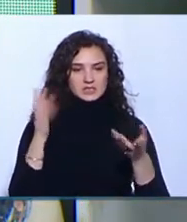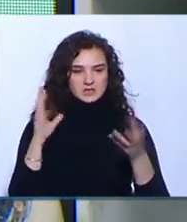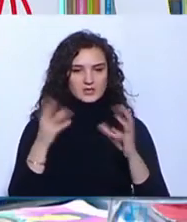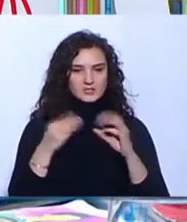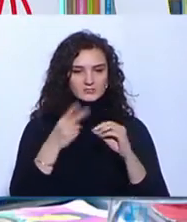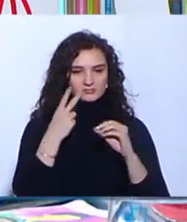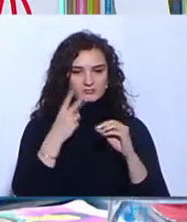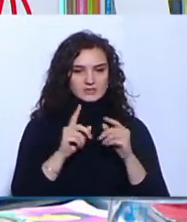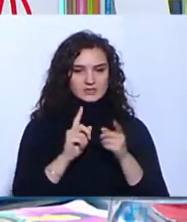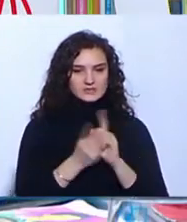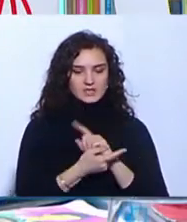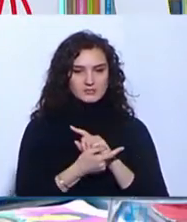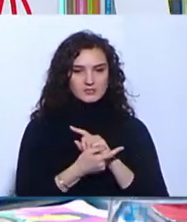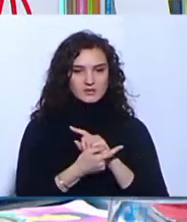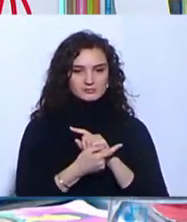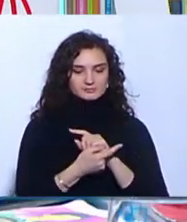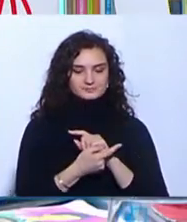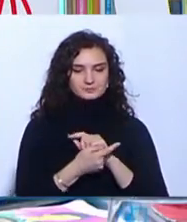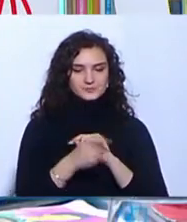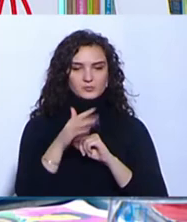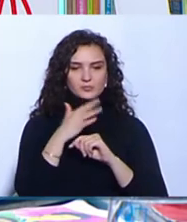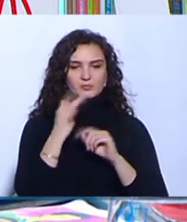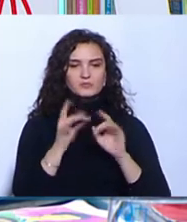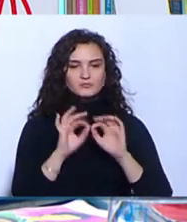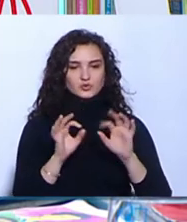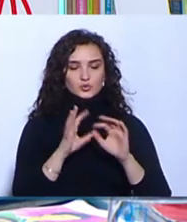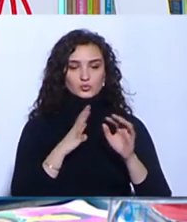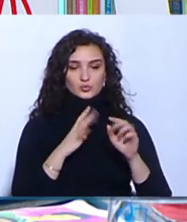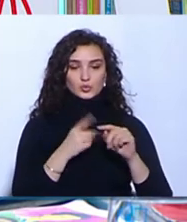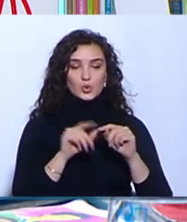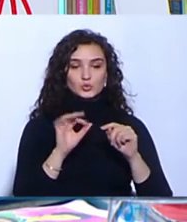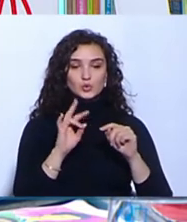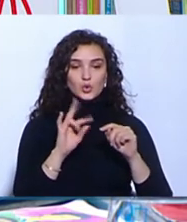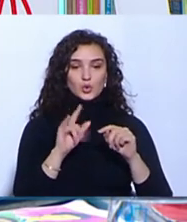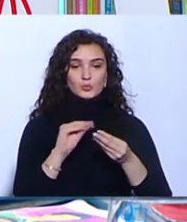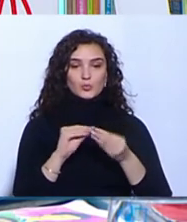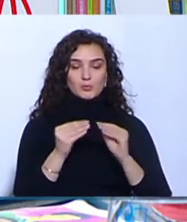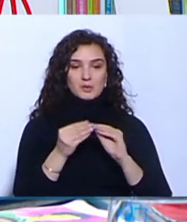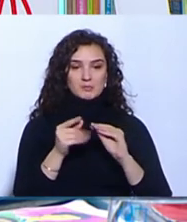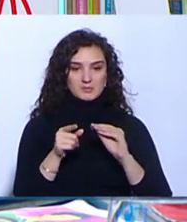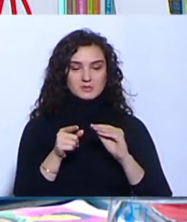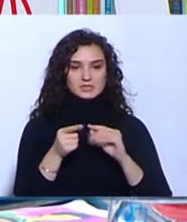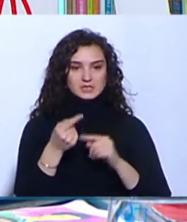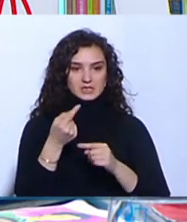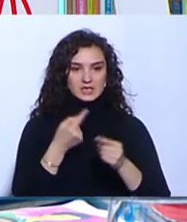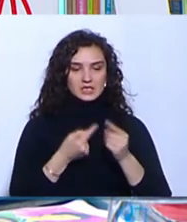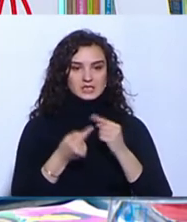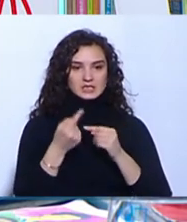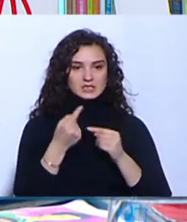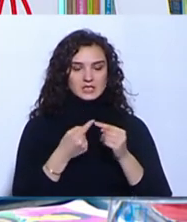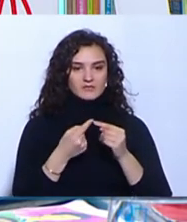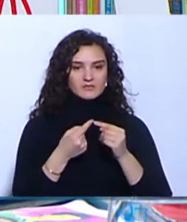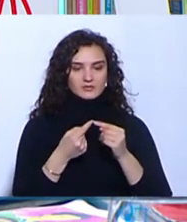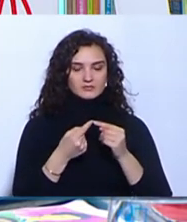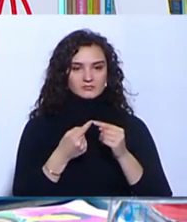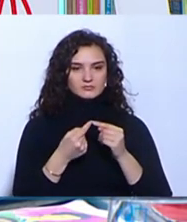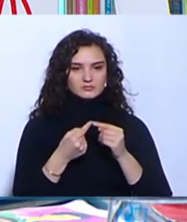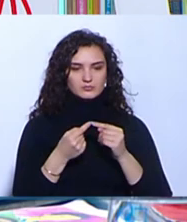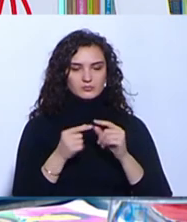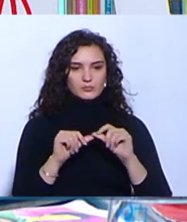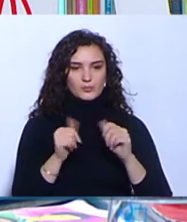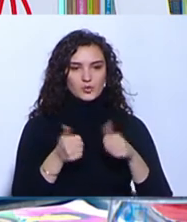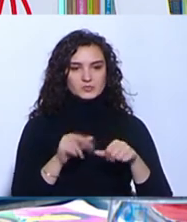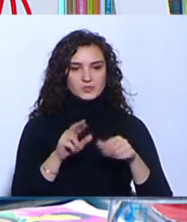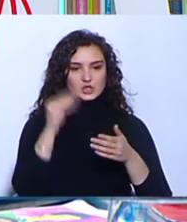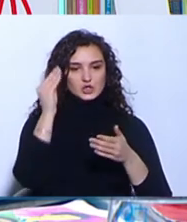თქვენ ჩვენს გადაცემაში არაერთხელ გისაუბრიათ. ის რომ ონკოლოგიური პრობლემების ახალგაზრდავება ხდება და ფორმის